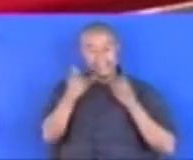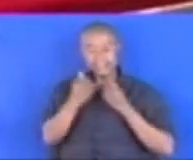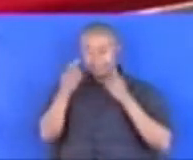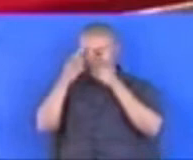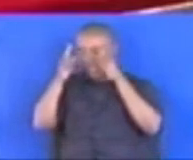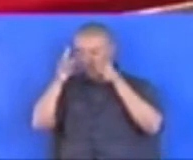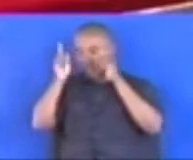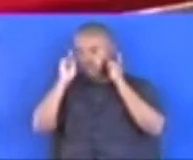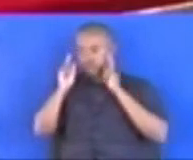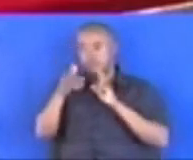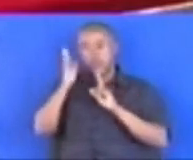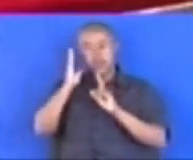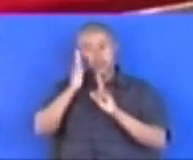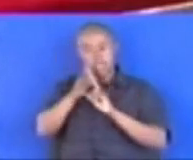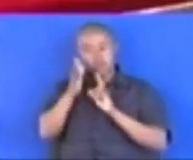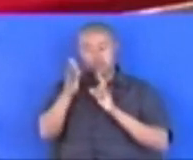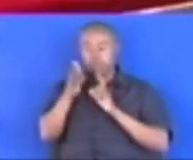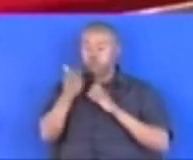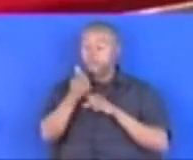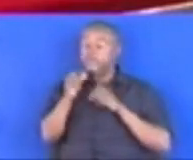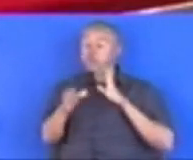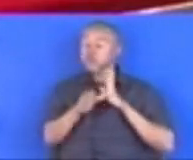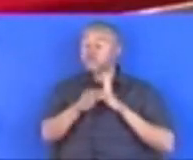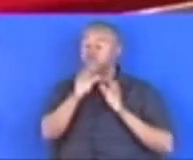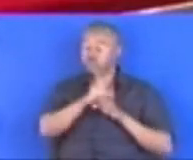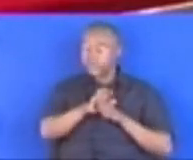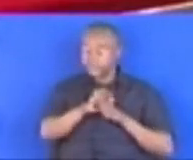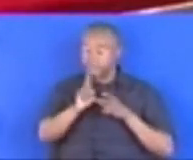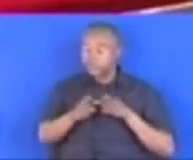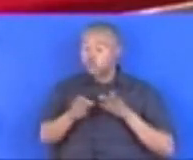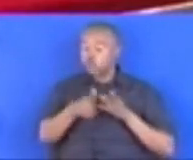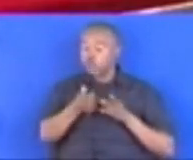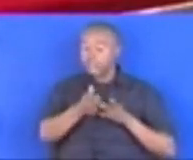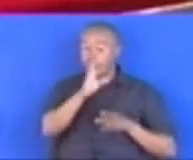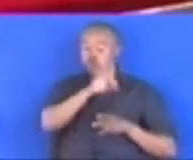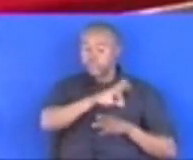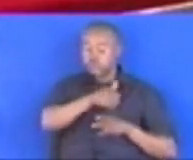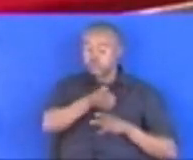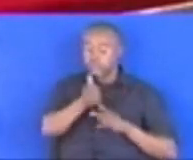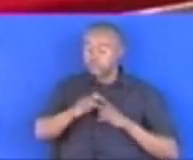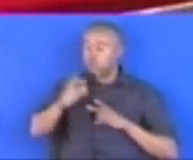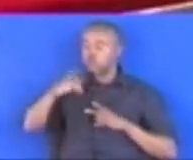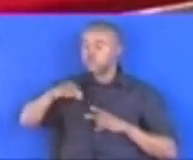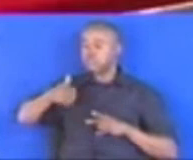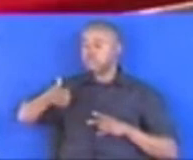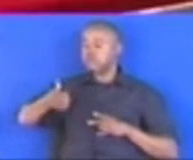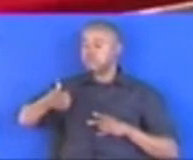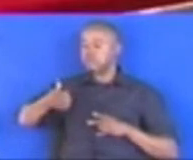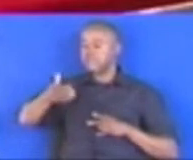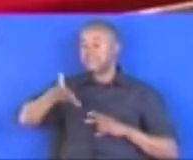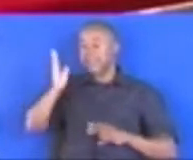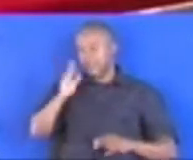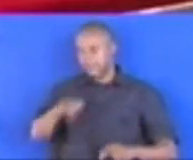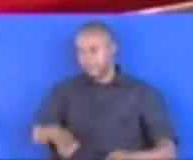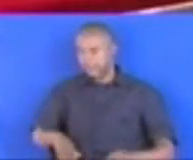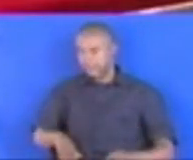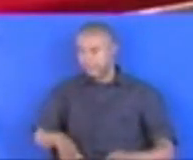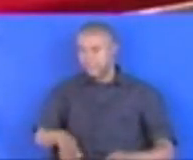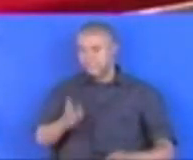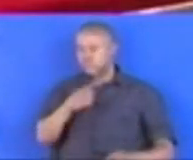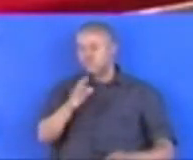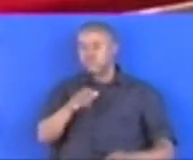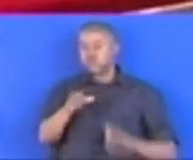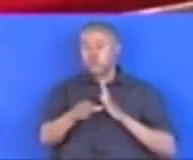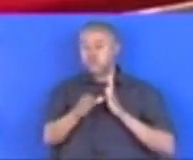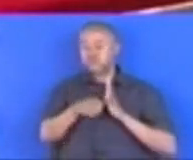ili kuzalisha wanafunzi wanaoajirika na kujiajiri ili wawe chachu ya maendeleo, badala ya kuwa na wanafunzi ambao wana